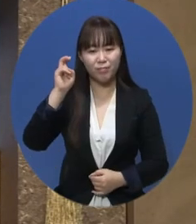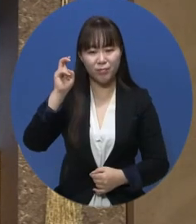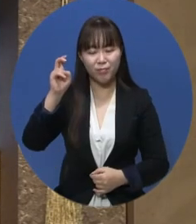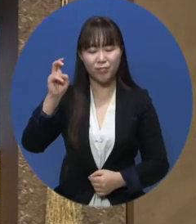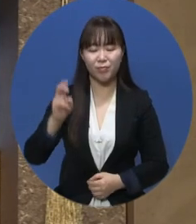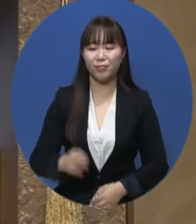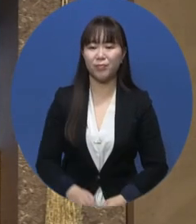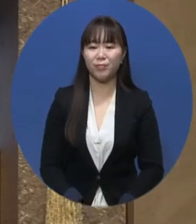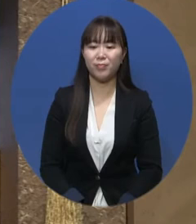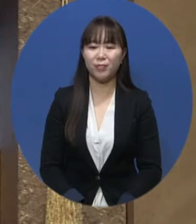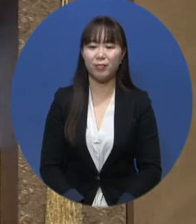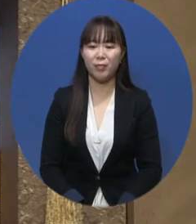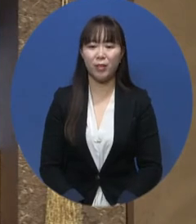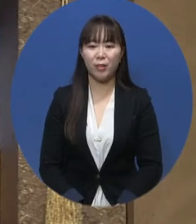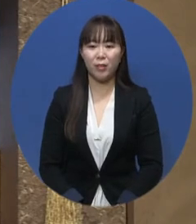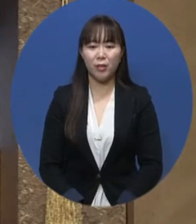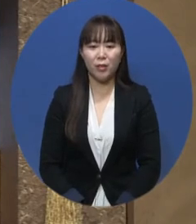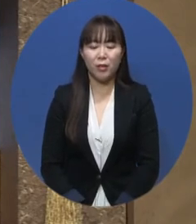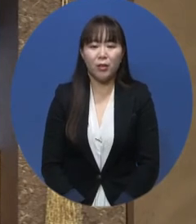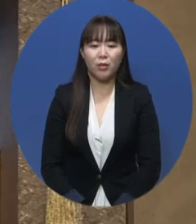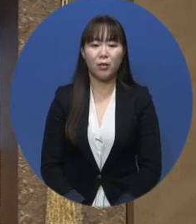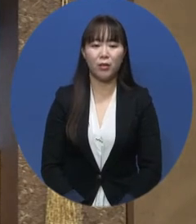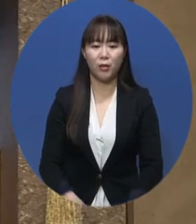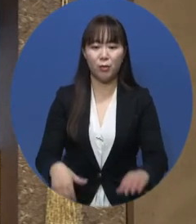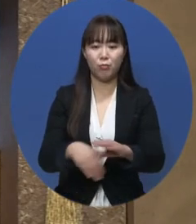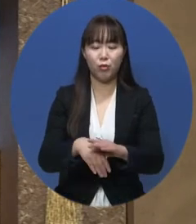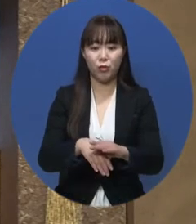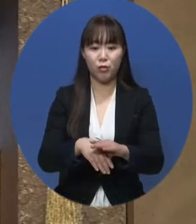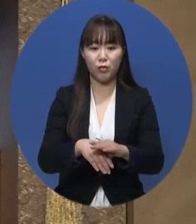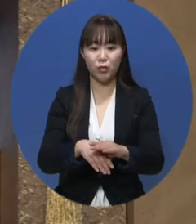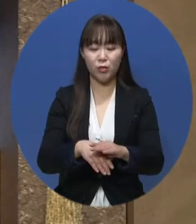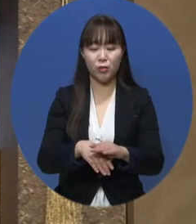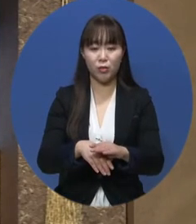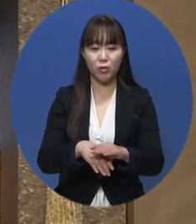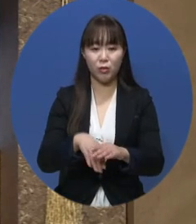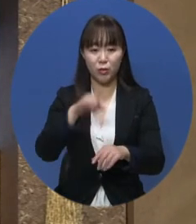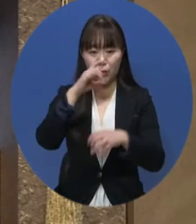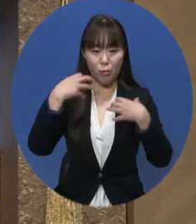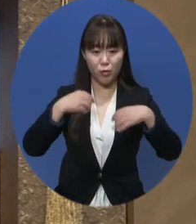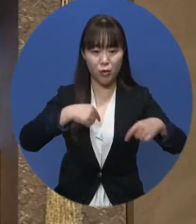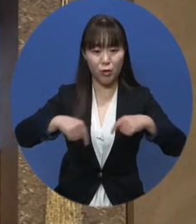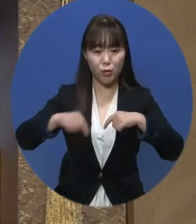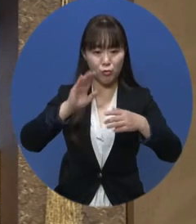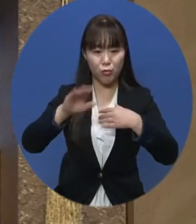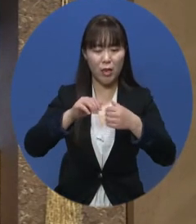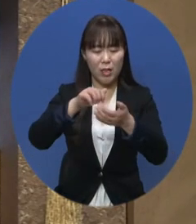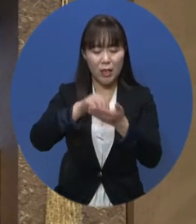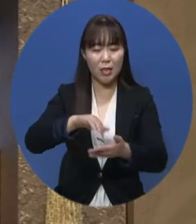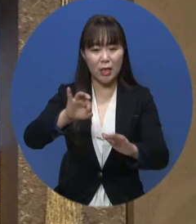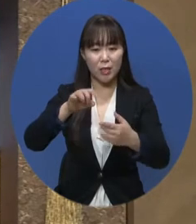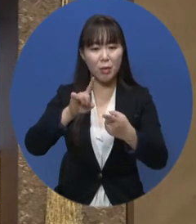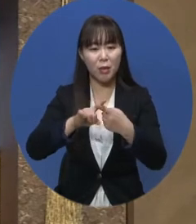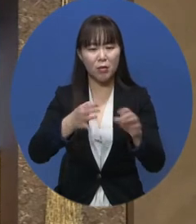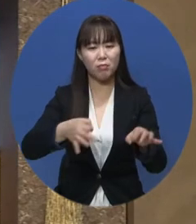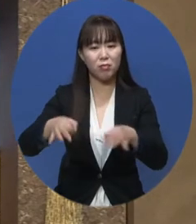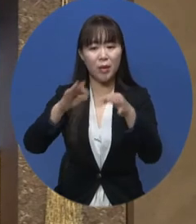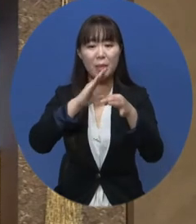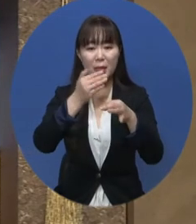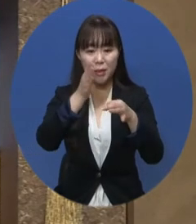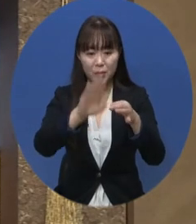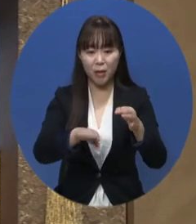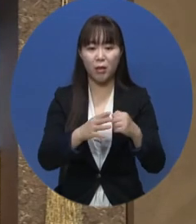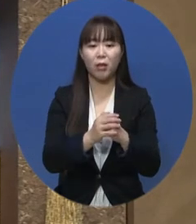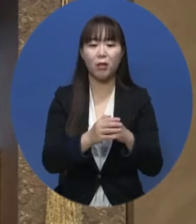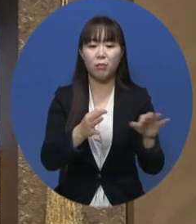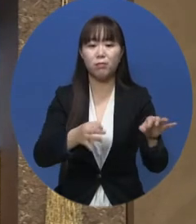진행이 될 거라고 생각합니다. 예. 문재인 정부 들어서 최저임금은 많이 오르긴 했지만 네. 그